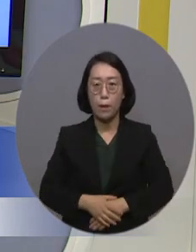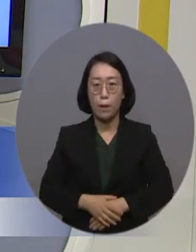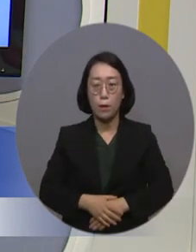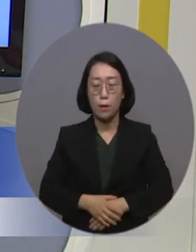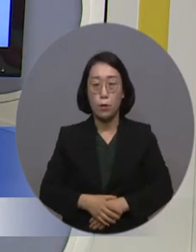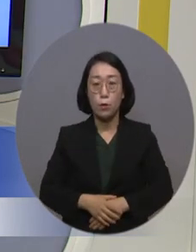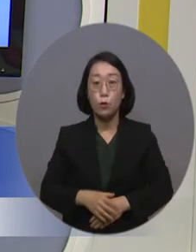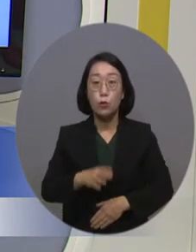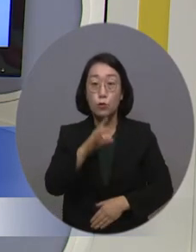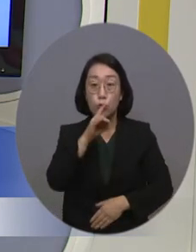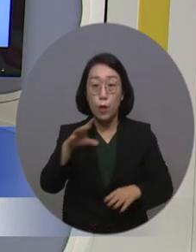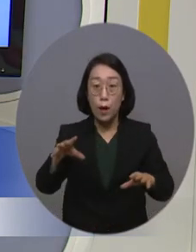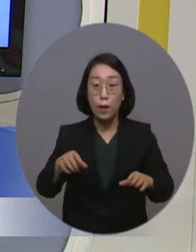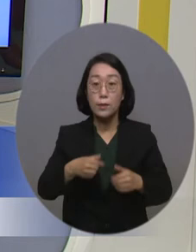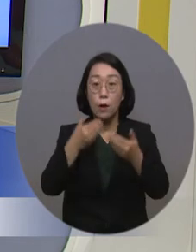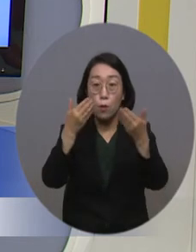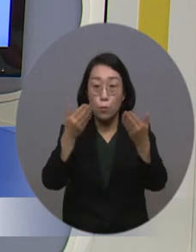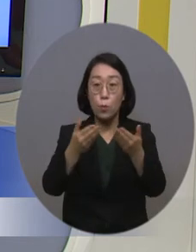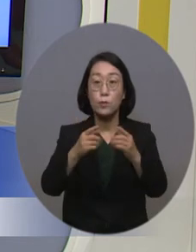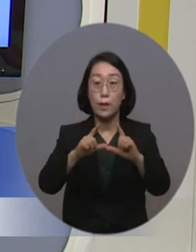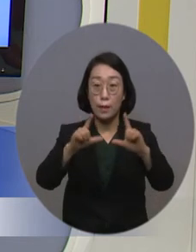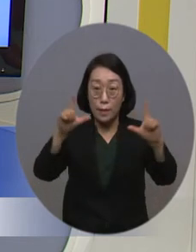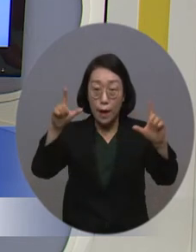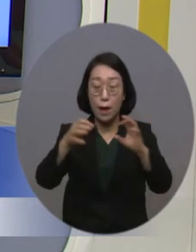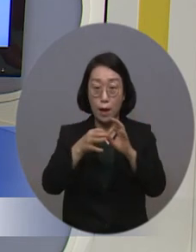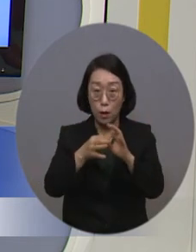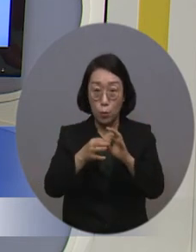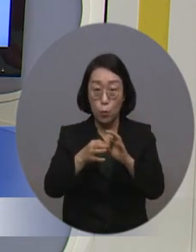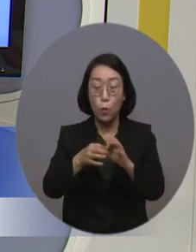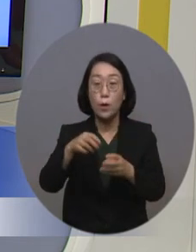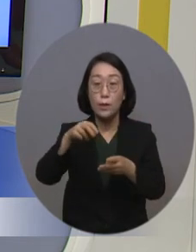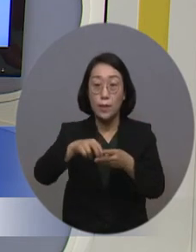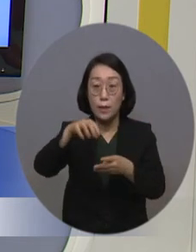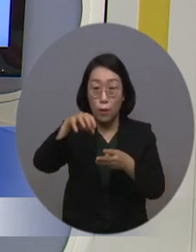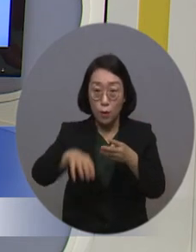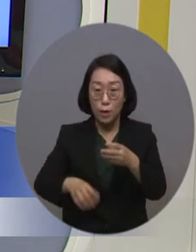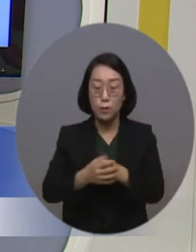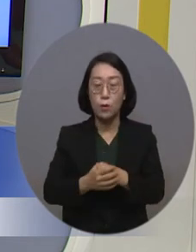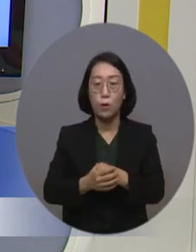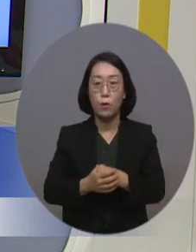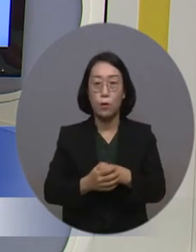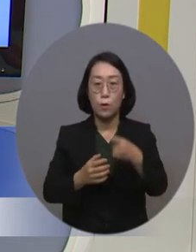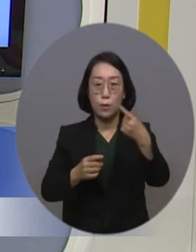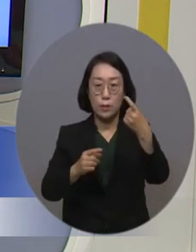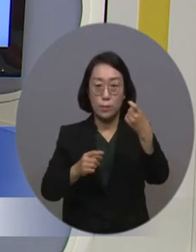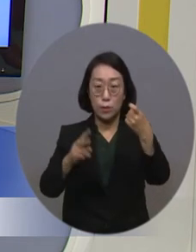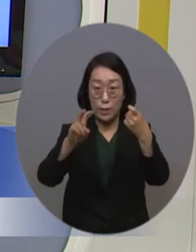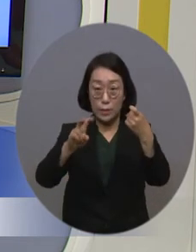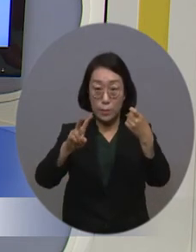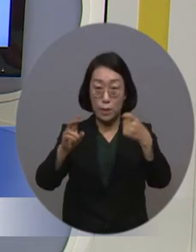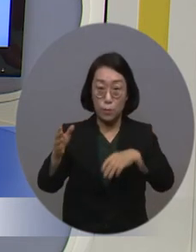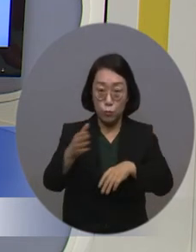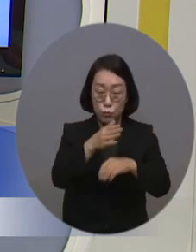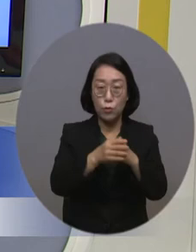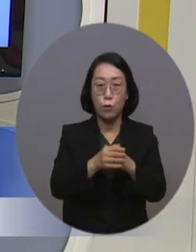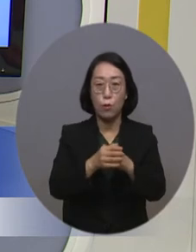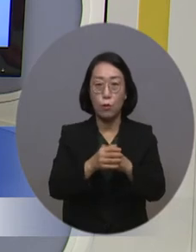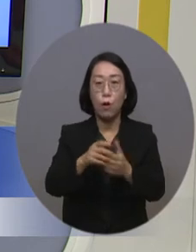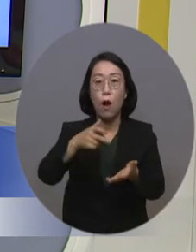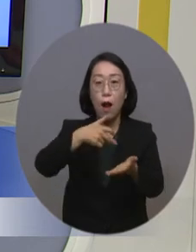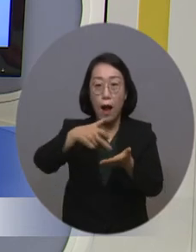한국중앙자원봉사센터가 자원봉사자의 나이가 자원봉사 주관을 기념해 이달 22일부터 자원봉사 대표 캐릭터인